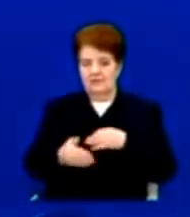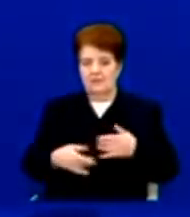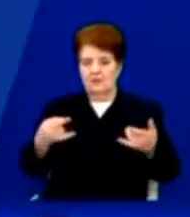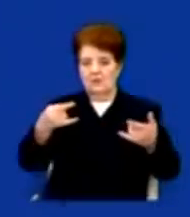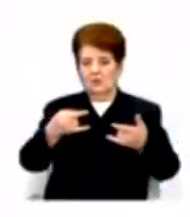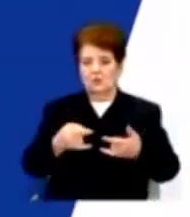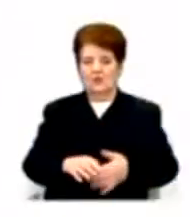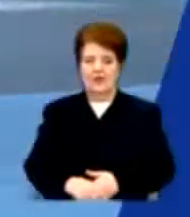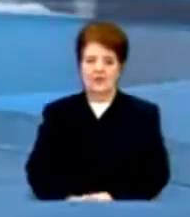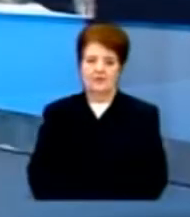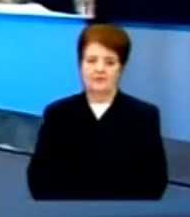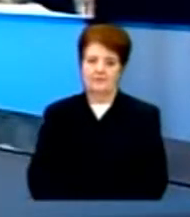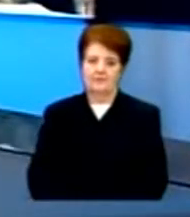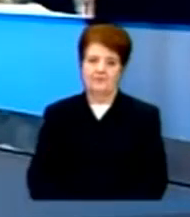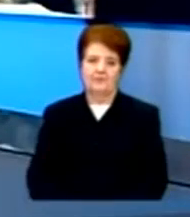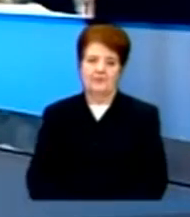telejurnal.